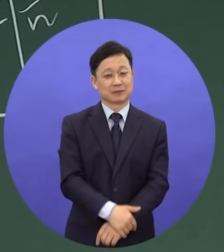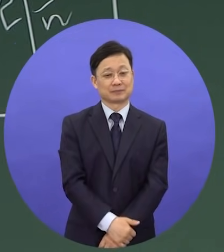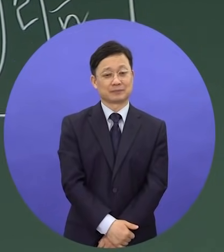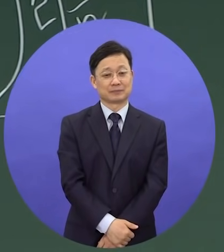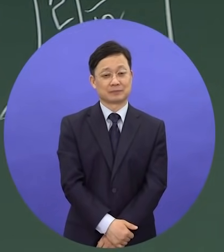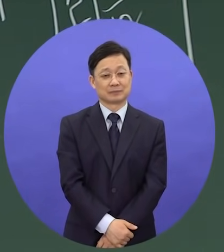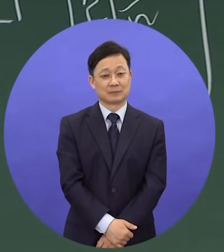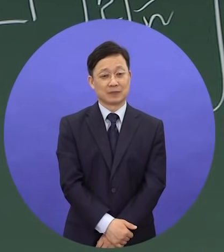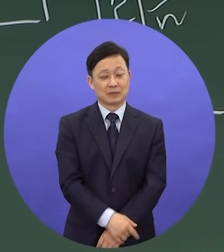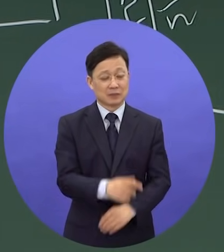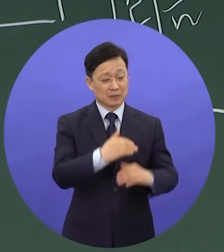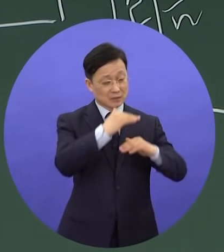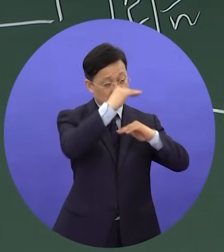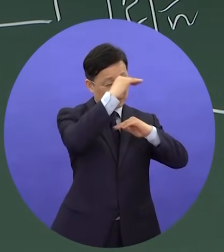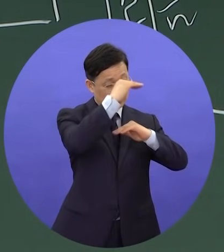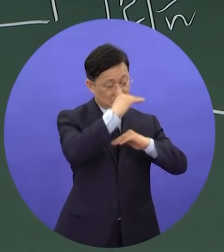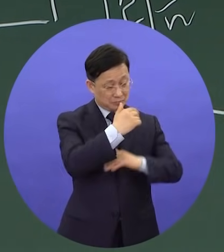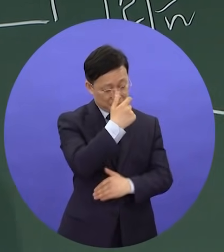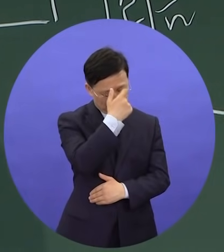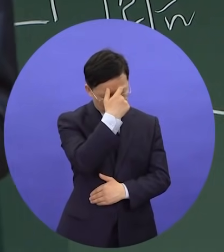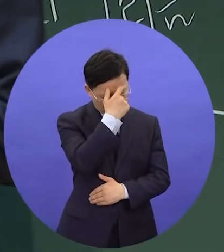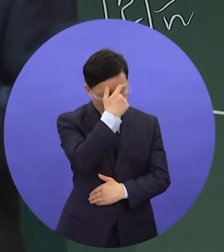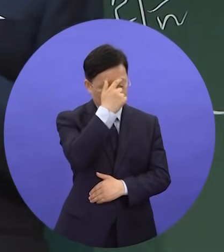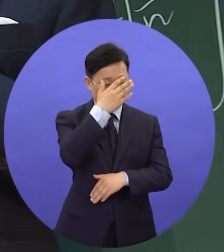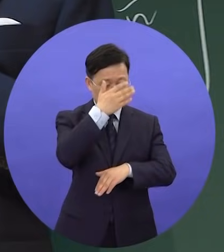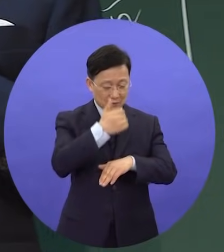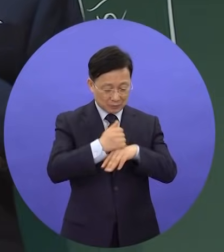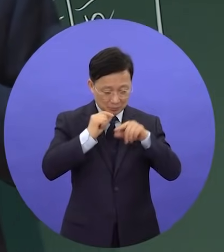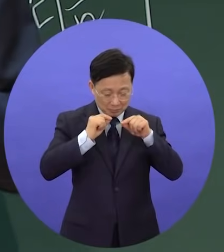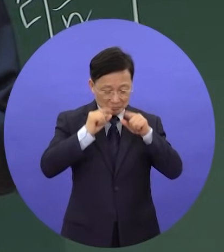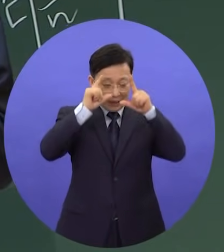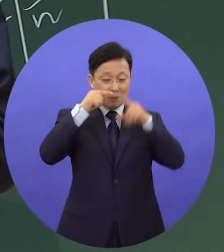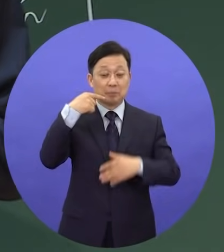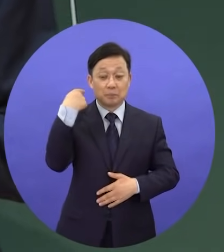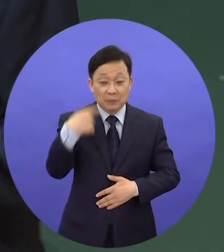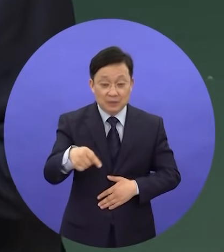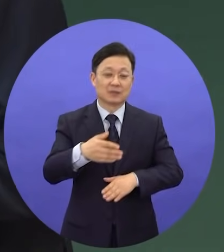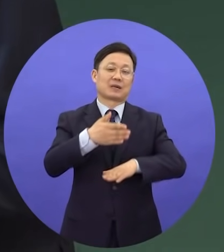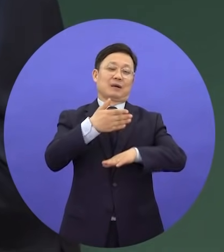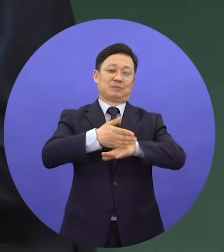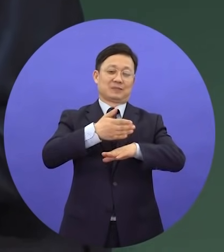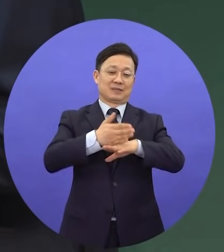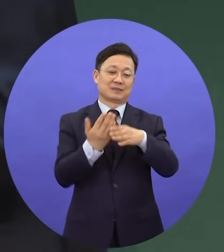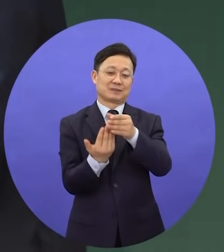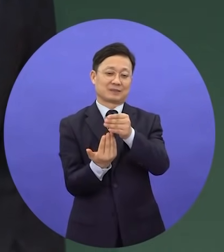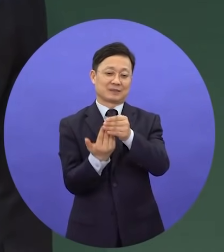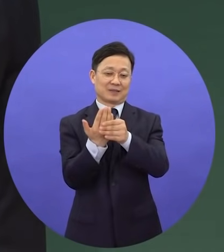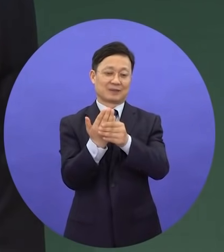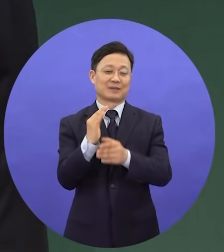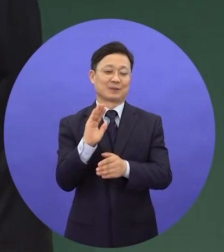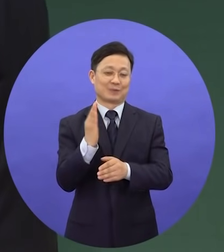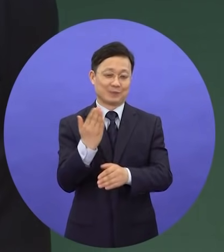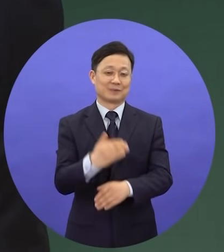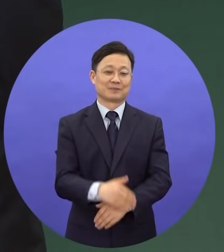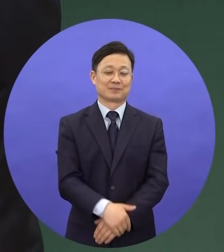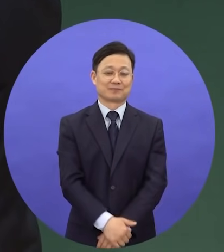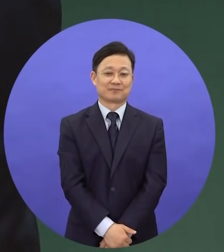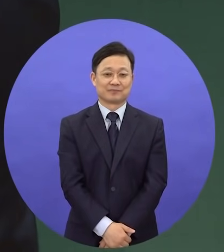게 감사합니다. And what comes from there is thanksgiving. 꼭 해보세요, 이번에. So really try doing it this week. 그 다음에는